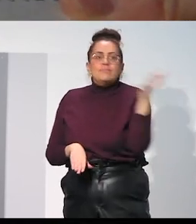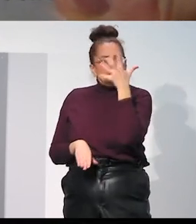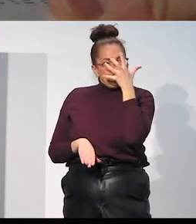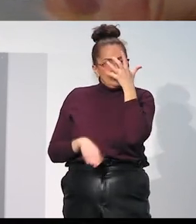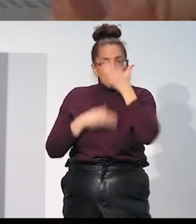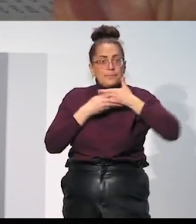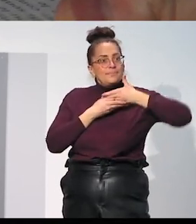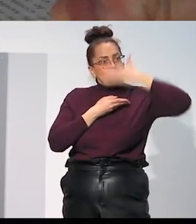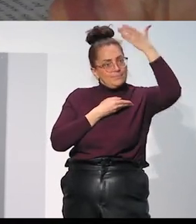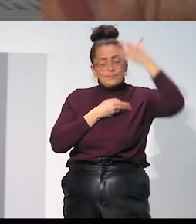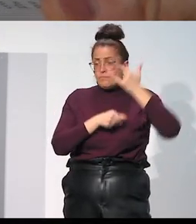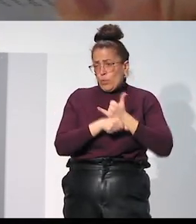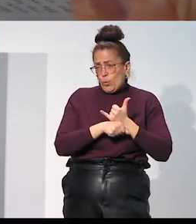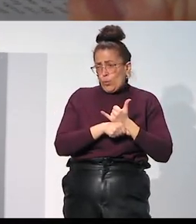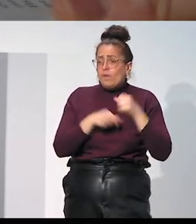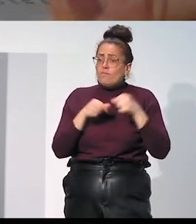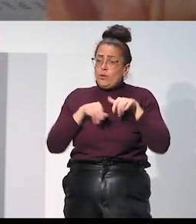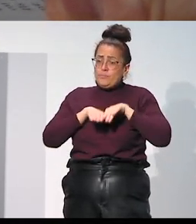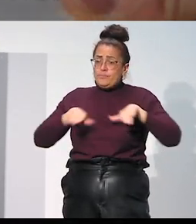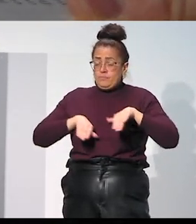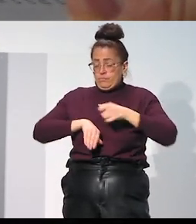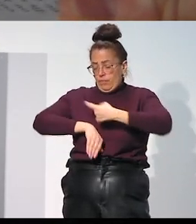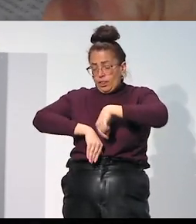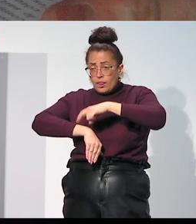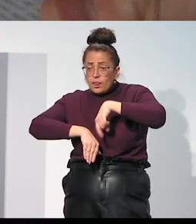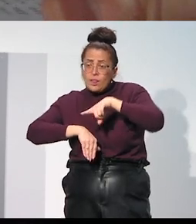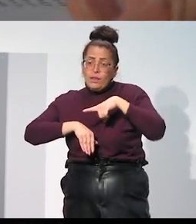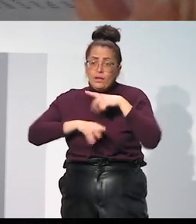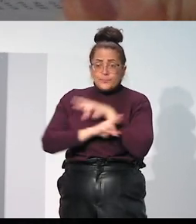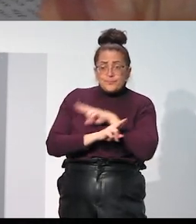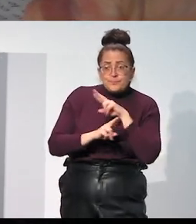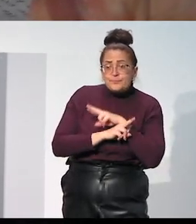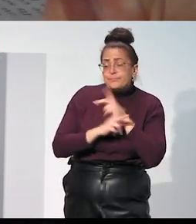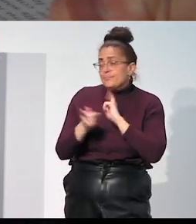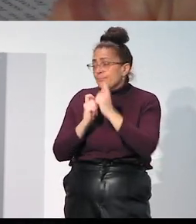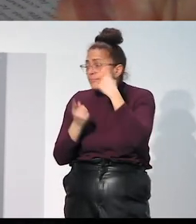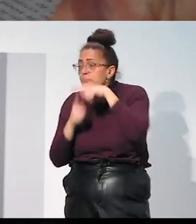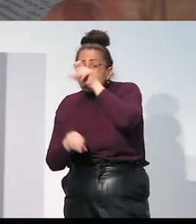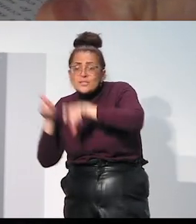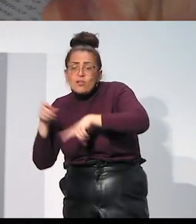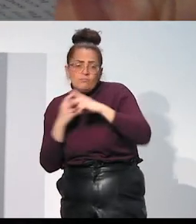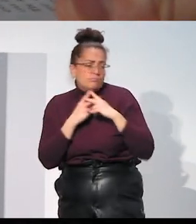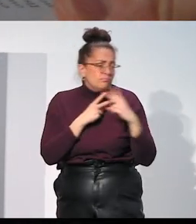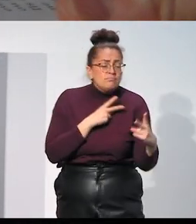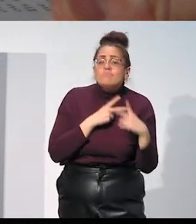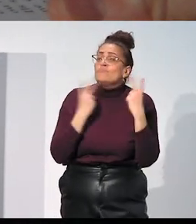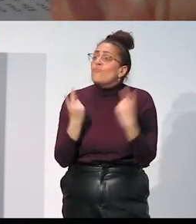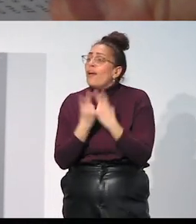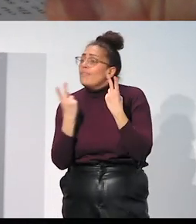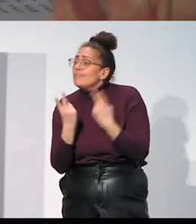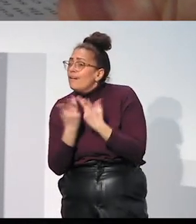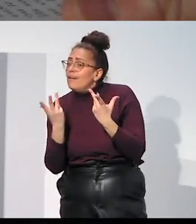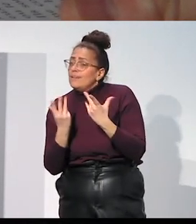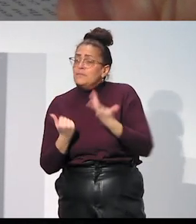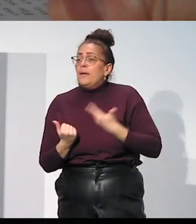table, elle se reposera, on parlera des jardins, des gens, des voisins. Sa